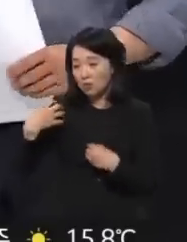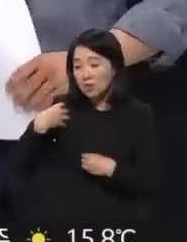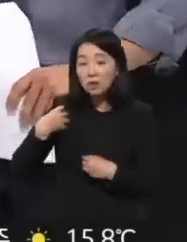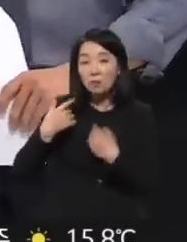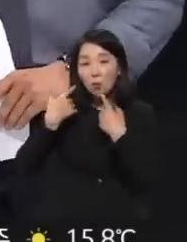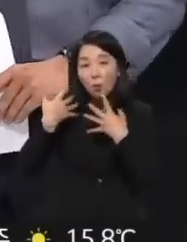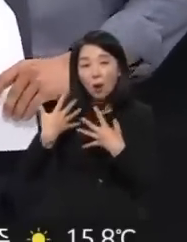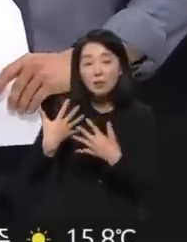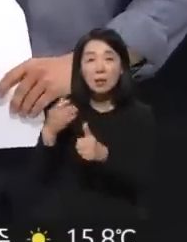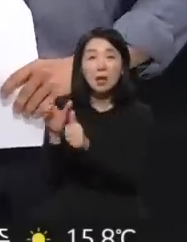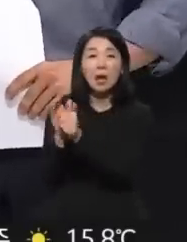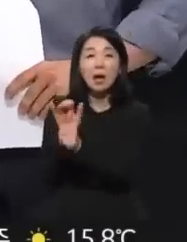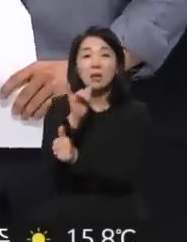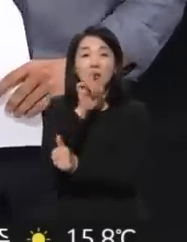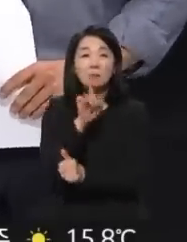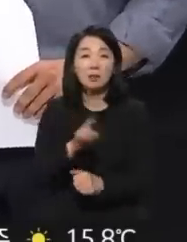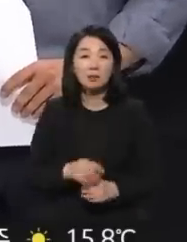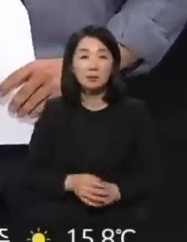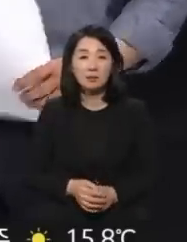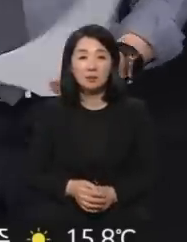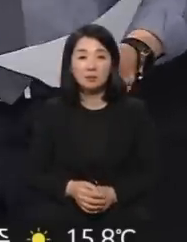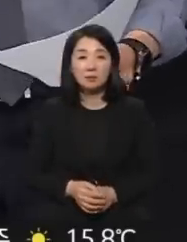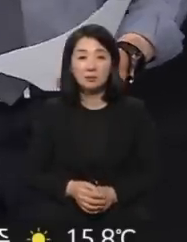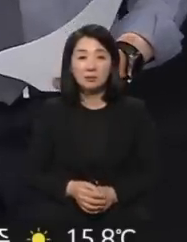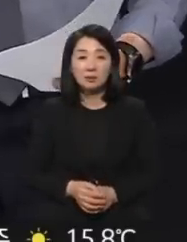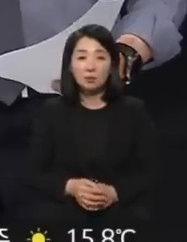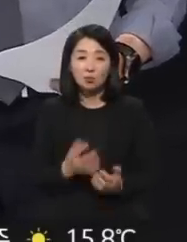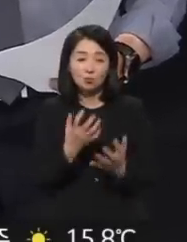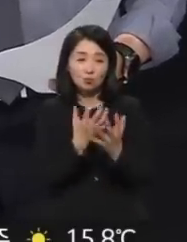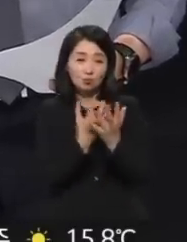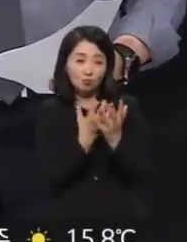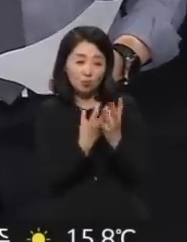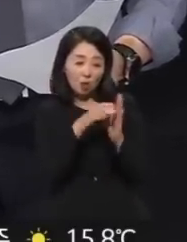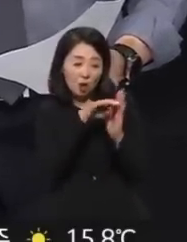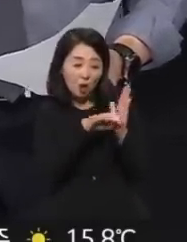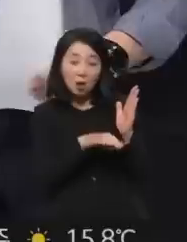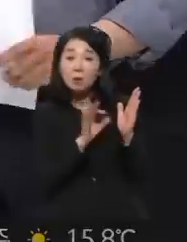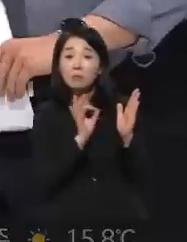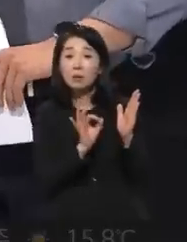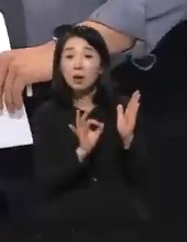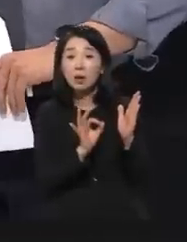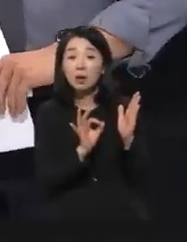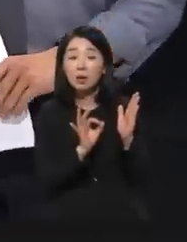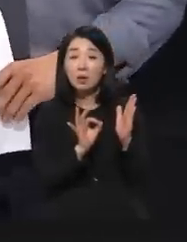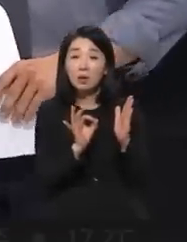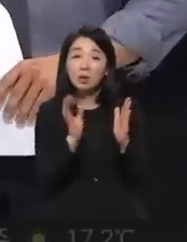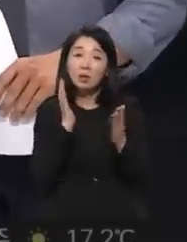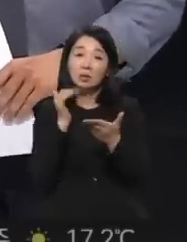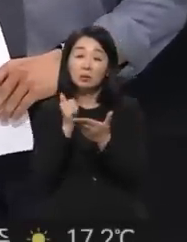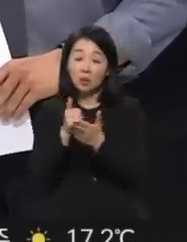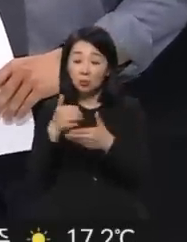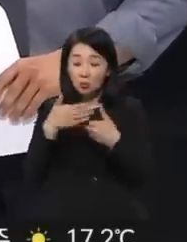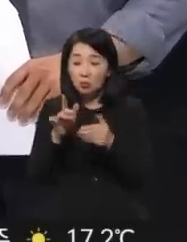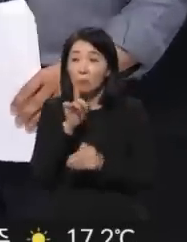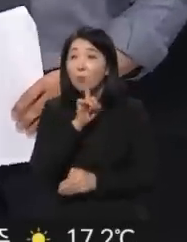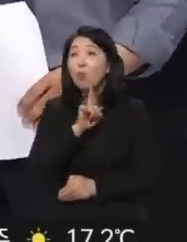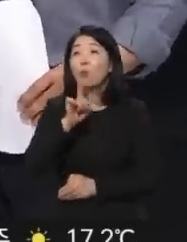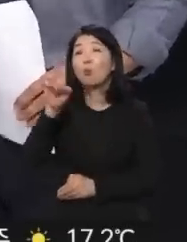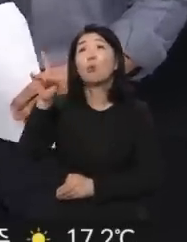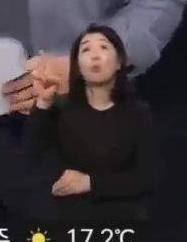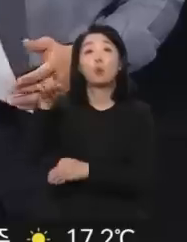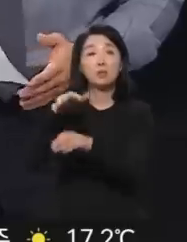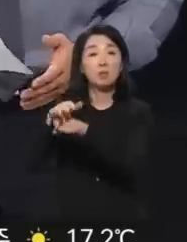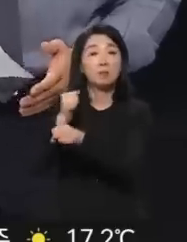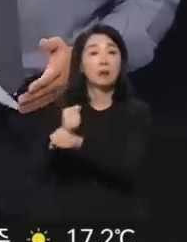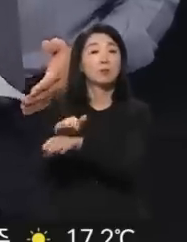소지가 있다라는 의견을 달았습니다. 뭐 이 문서 형식으로 미뤄봤을 때 대통령실 등 상부 보고용으로 만든 것으로 보이는데요.